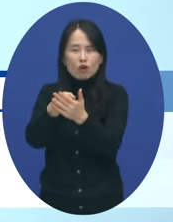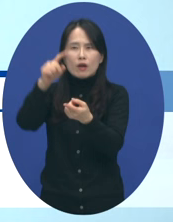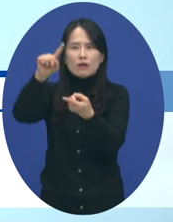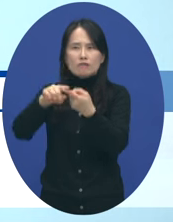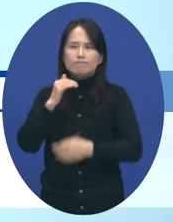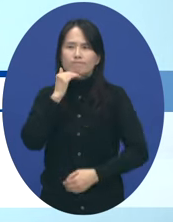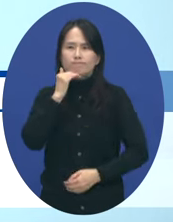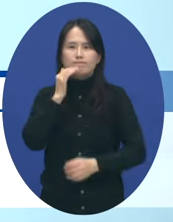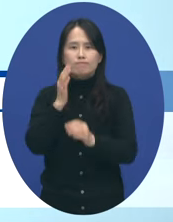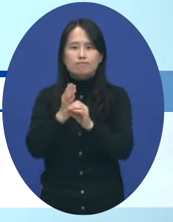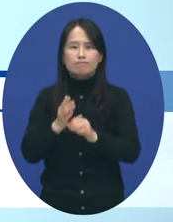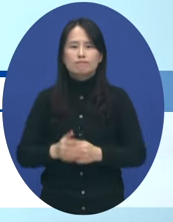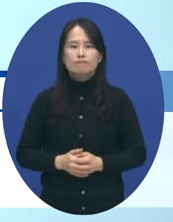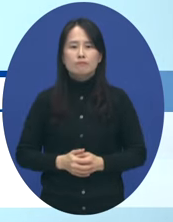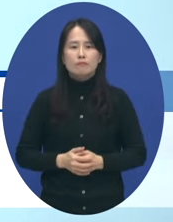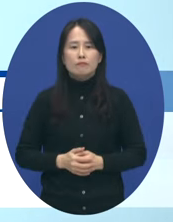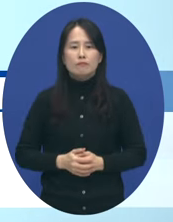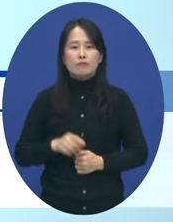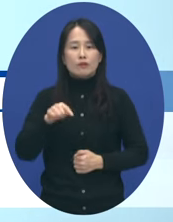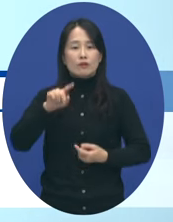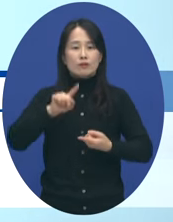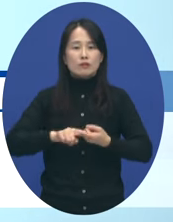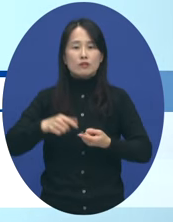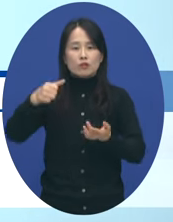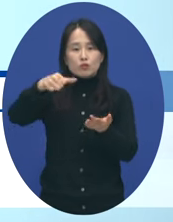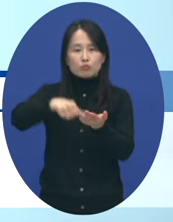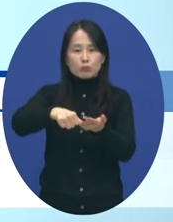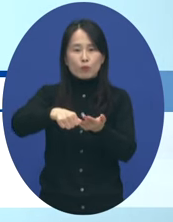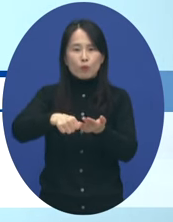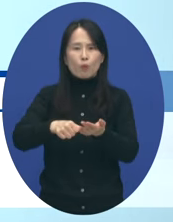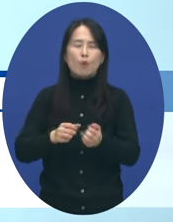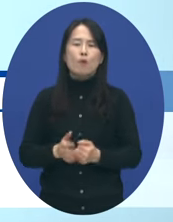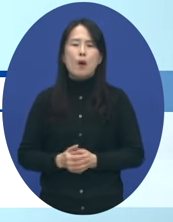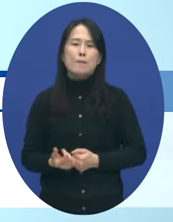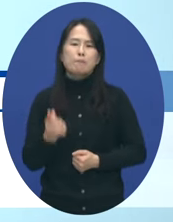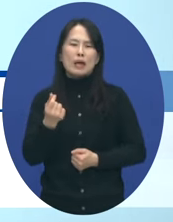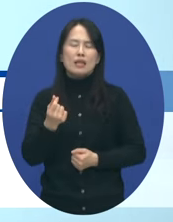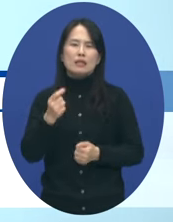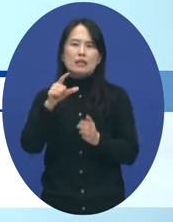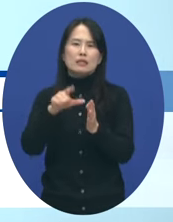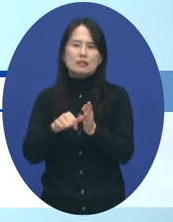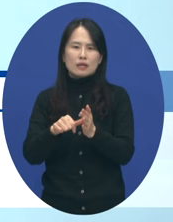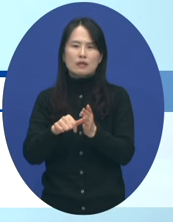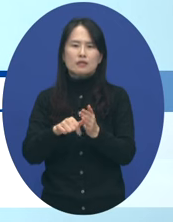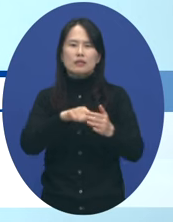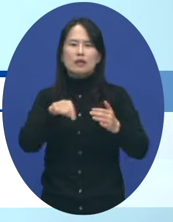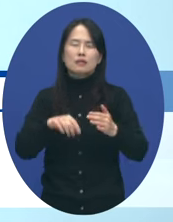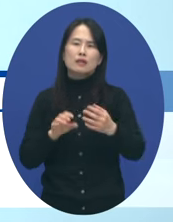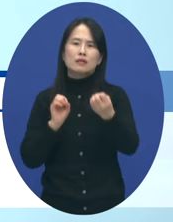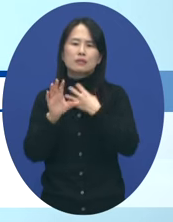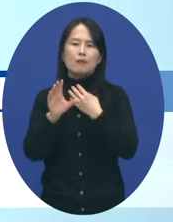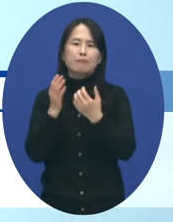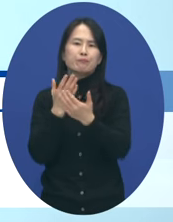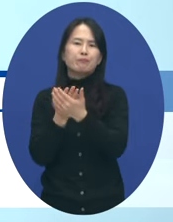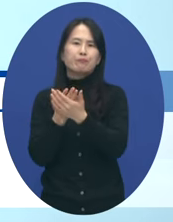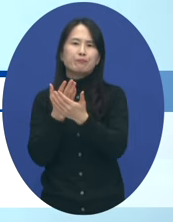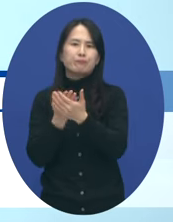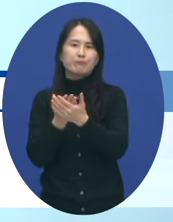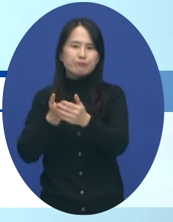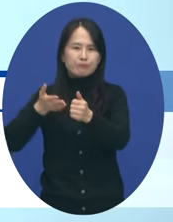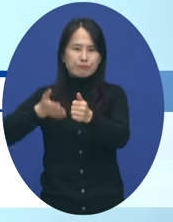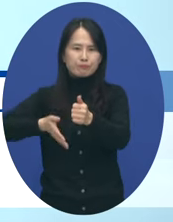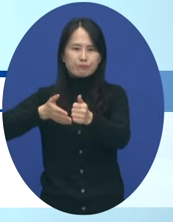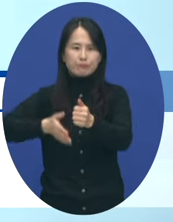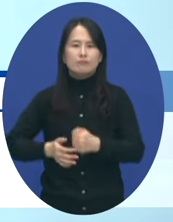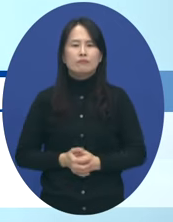기다리고 있습니다 또 여기에 대한 주민 투표에 대한 요청을 빠른 시간 내에 답을 해주기